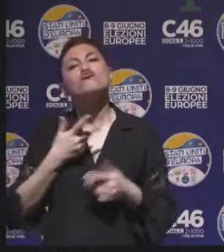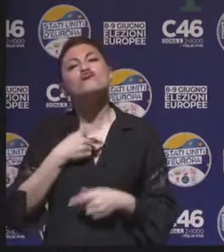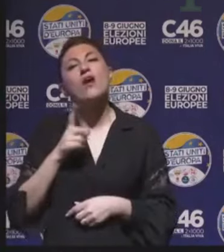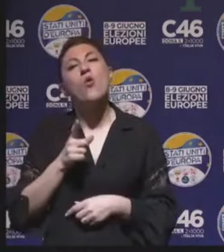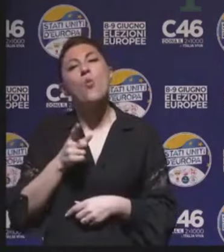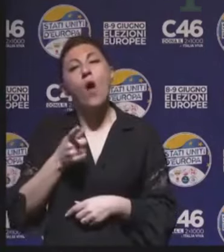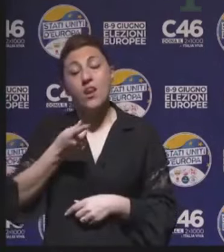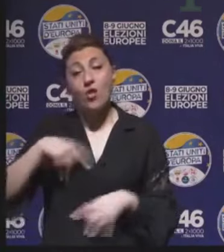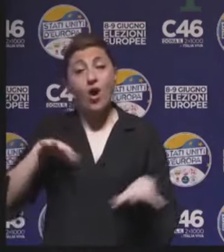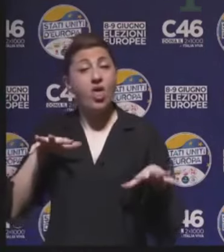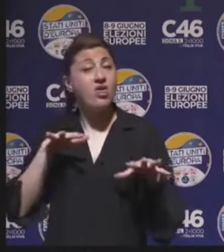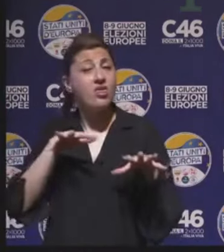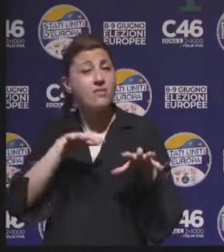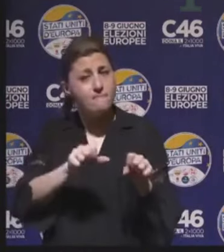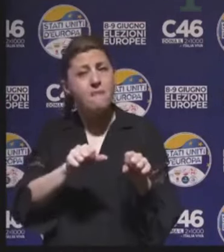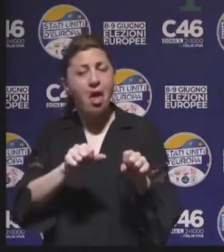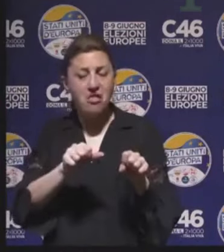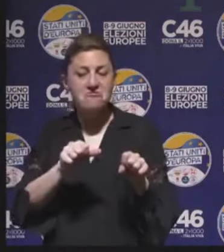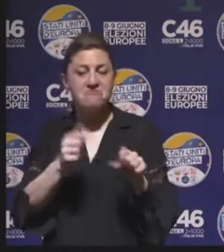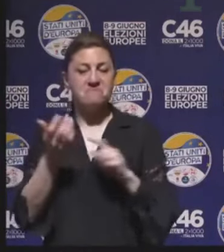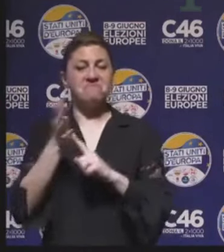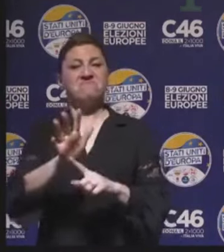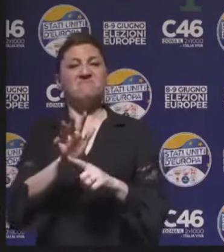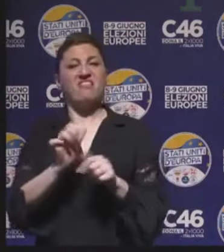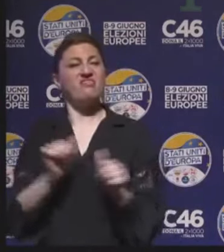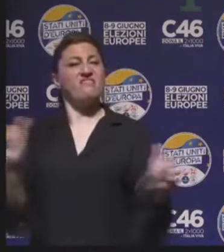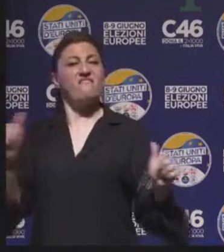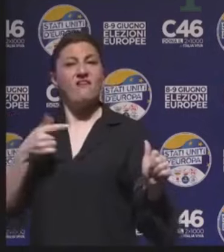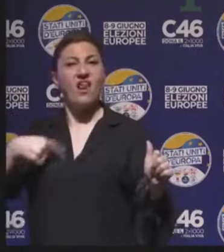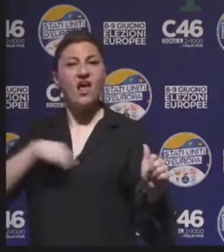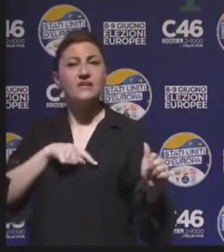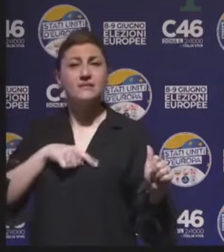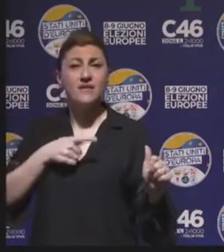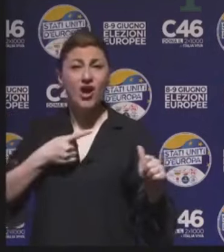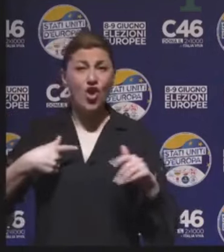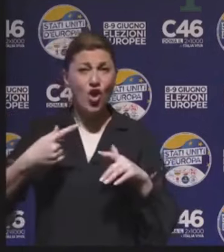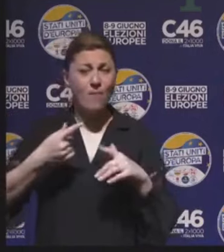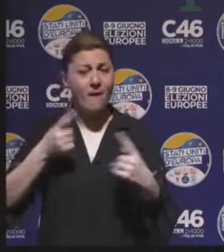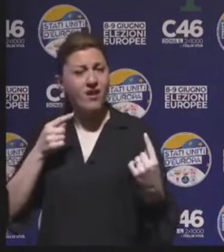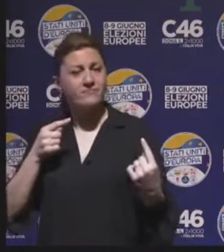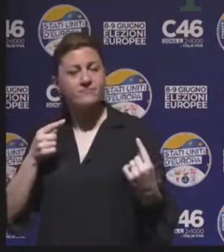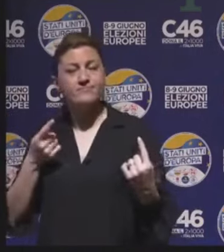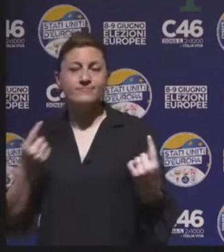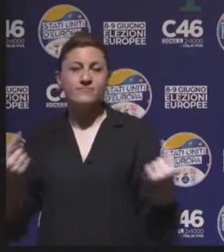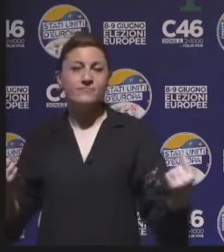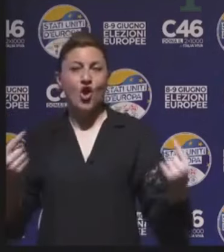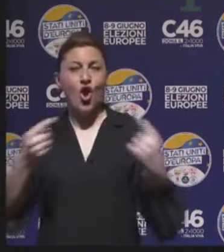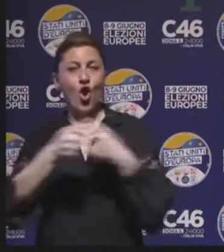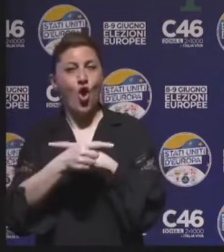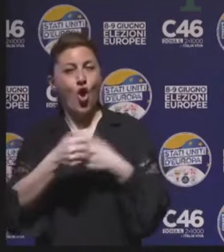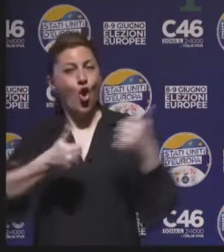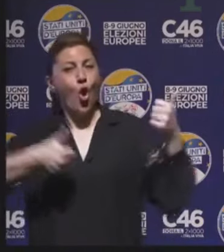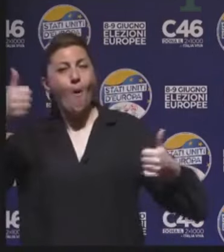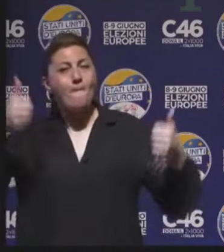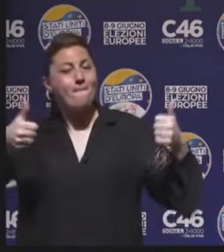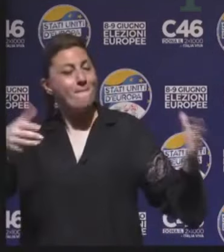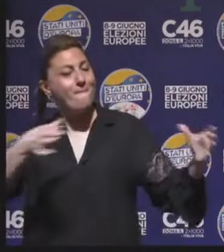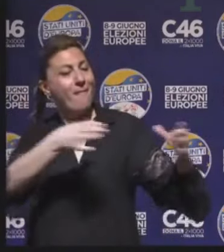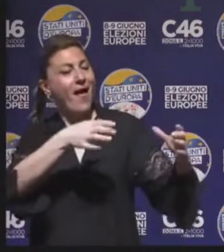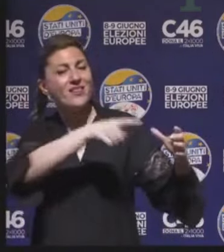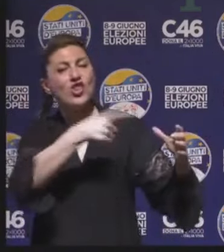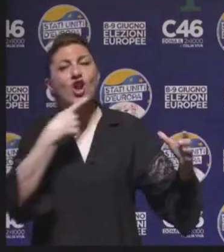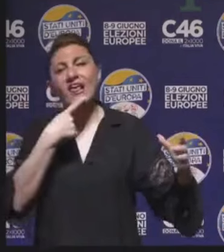con il nostro impegno i nostri competitor sono evidentemente le persone a noi più vicine Innanzitutto il mondo del